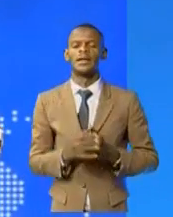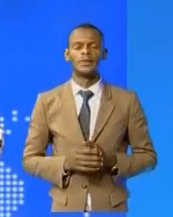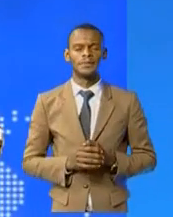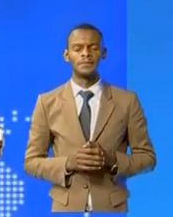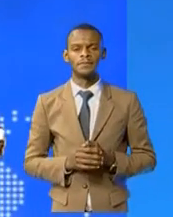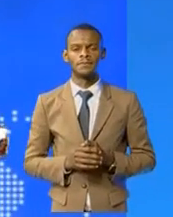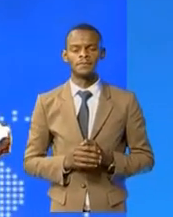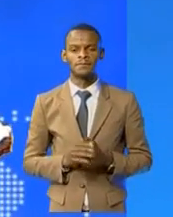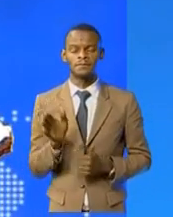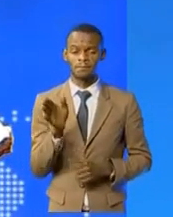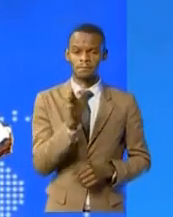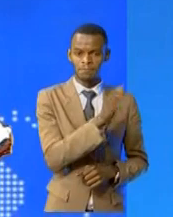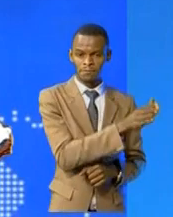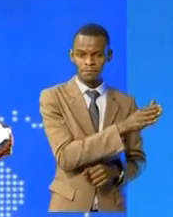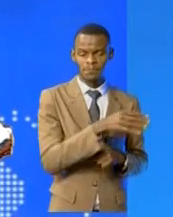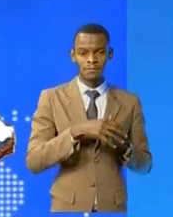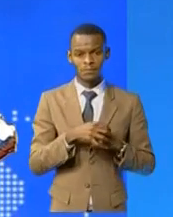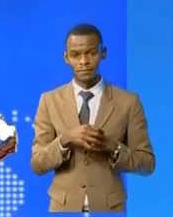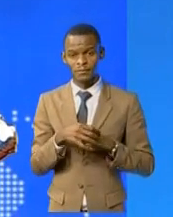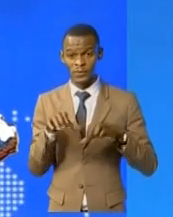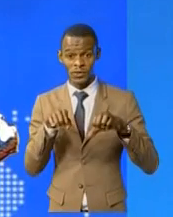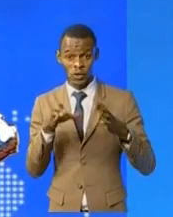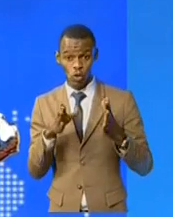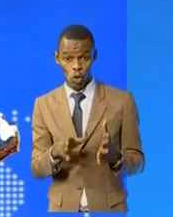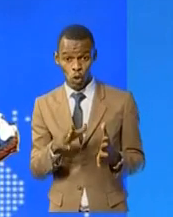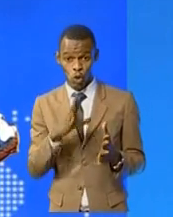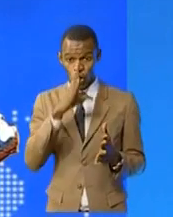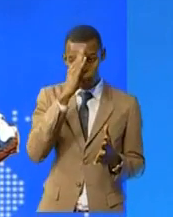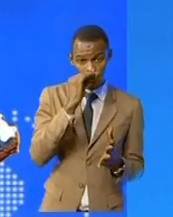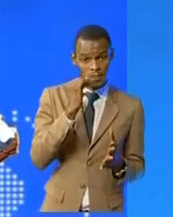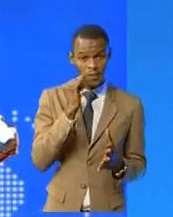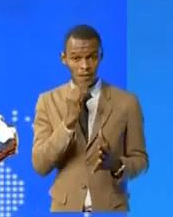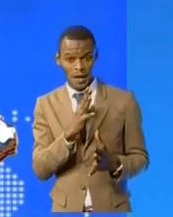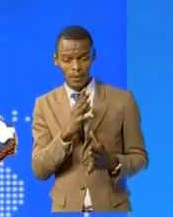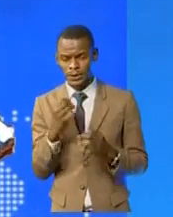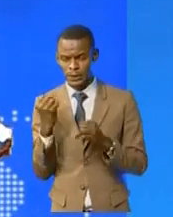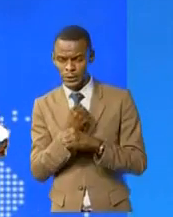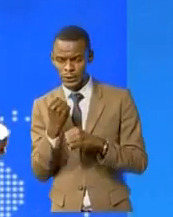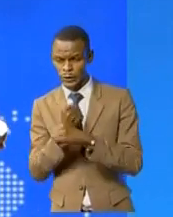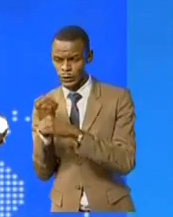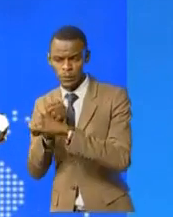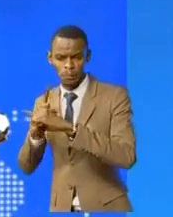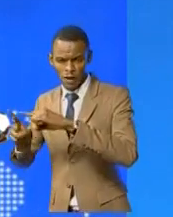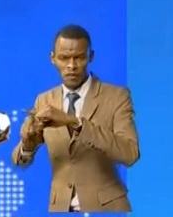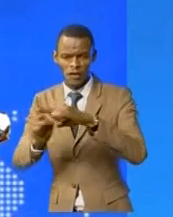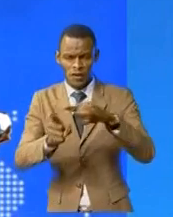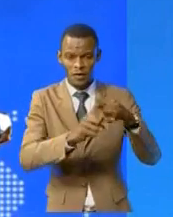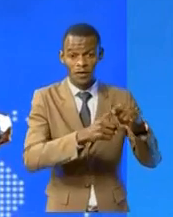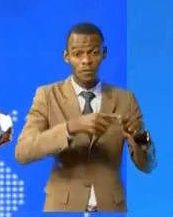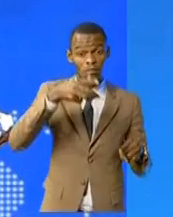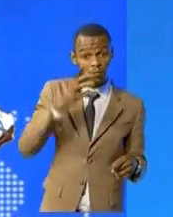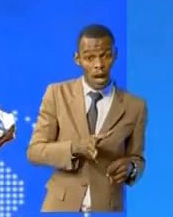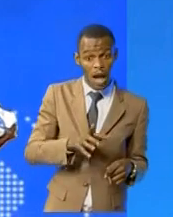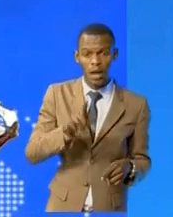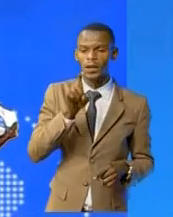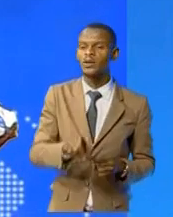Le mérite de Congolaises et Congolais dans divers domaines de la vie doivent être encouragés. La maison Choms Productions s'est